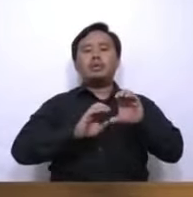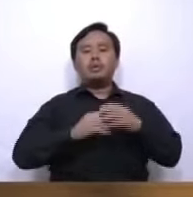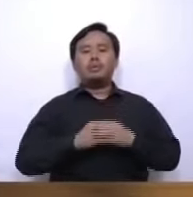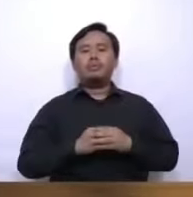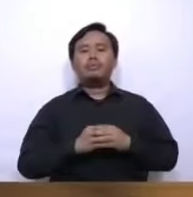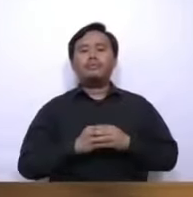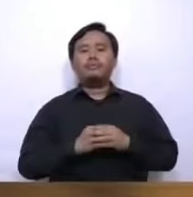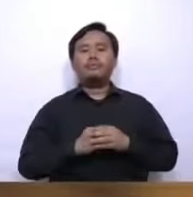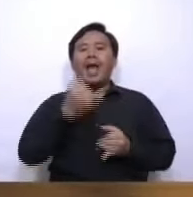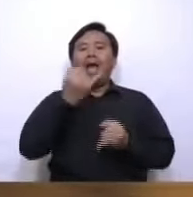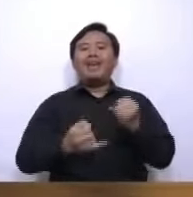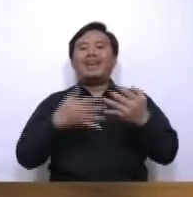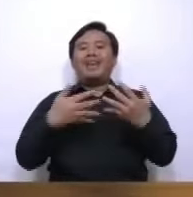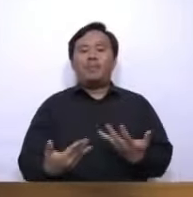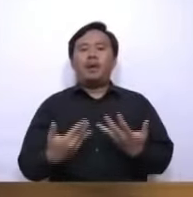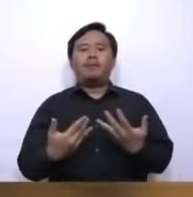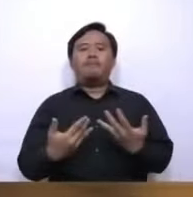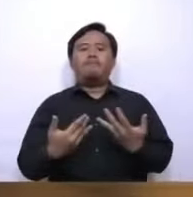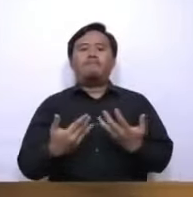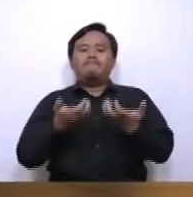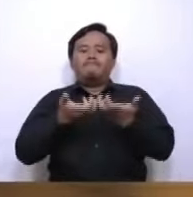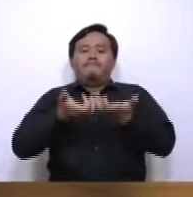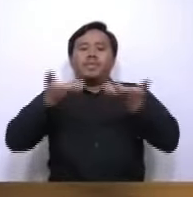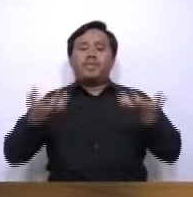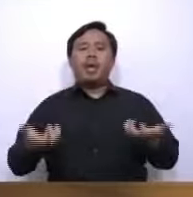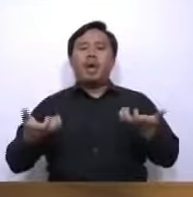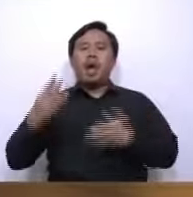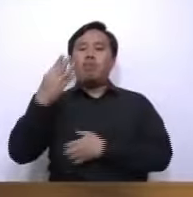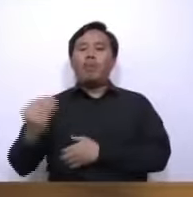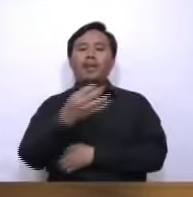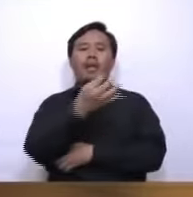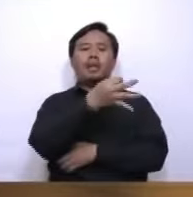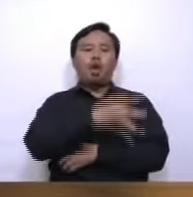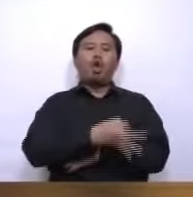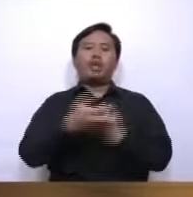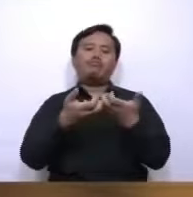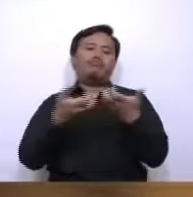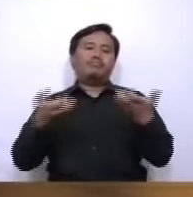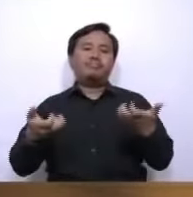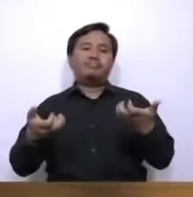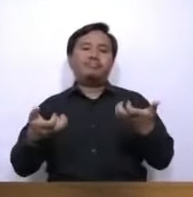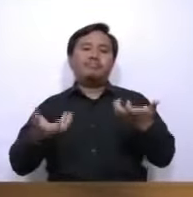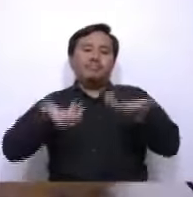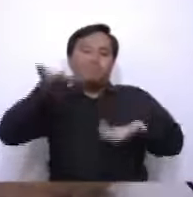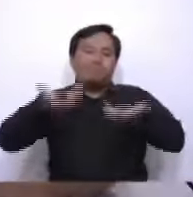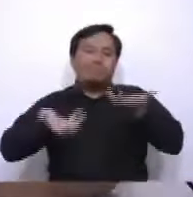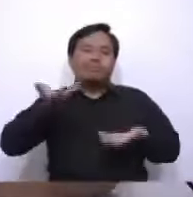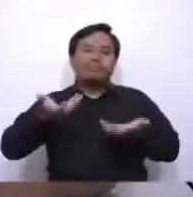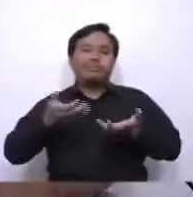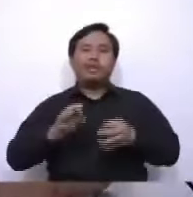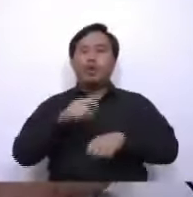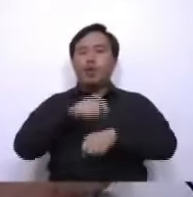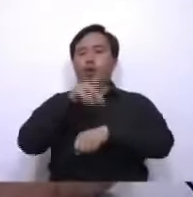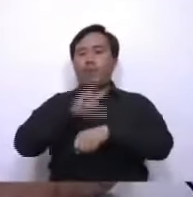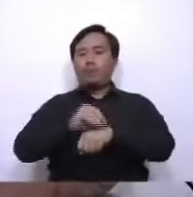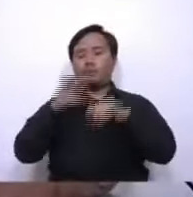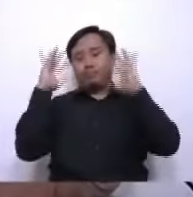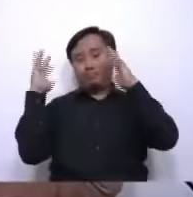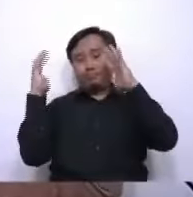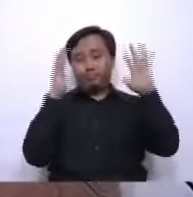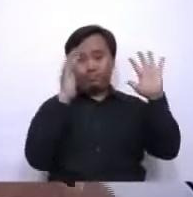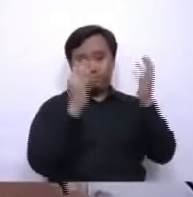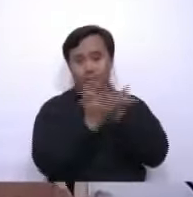sendiri. Sehingga terjadilah disparitas antar kabupaten kota. Baik Bapak, waktu Anda sudah habis. Boleh berikan tepuk tangan yang meriah untuk